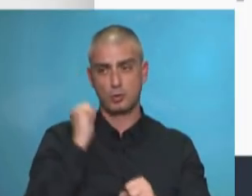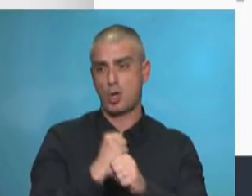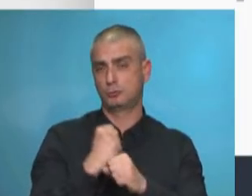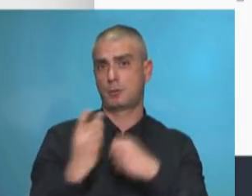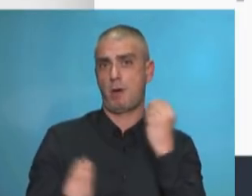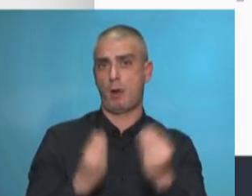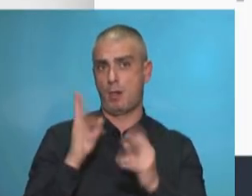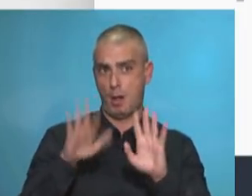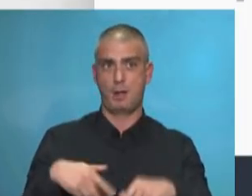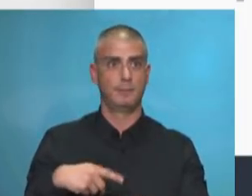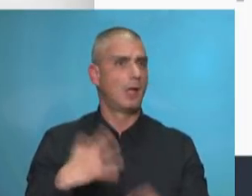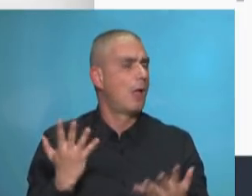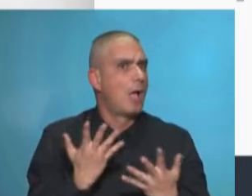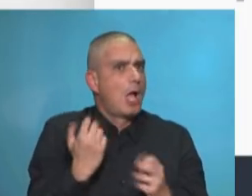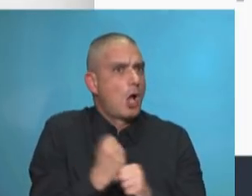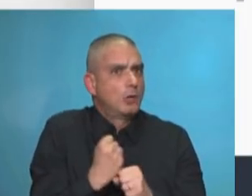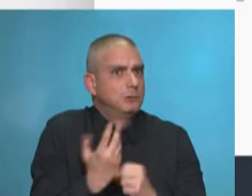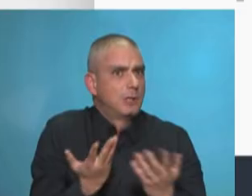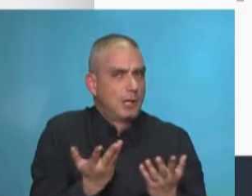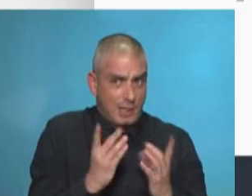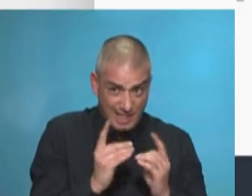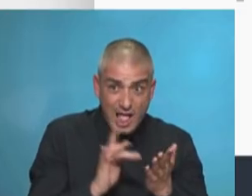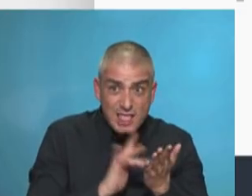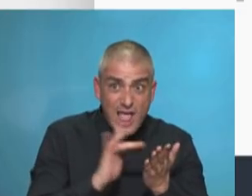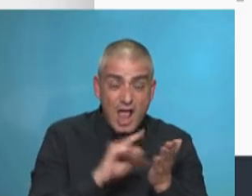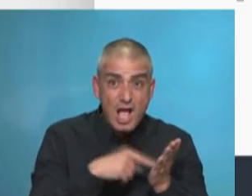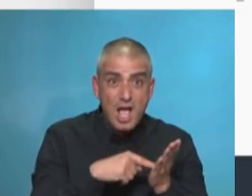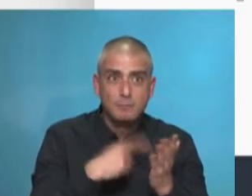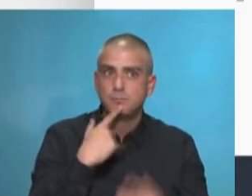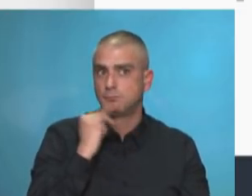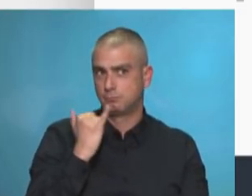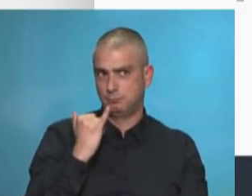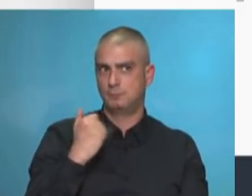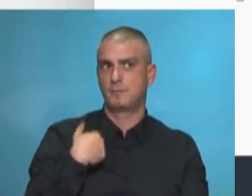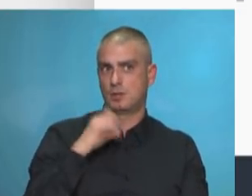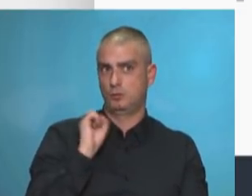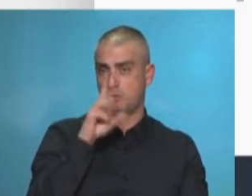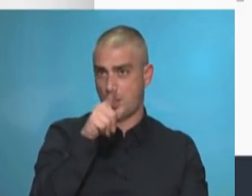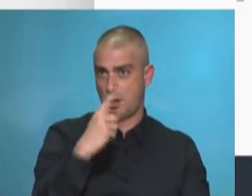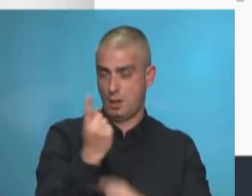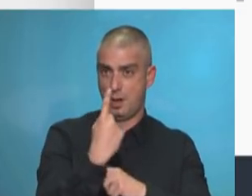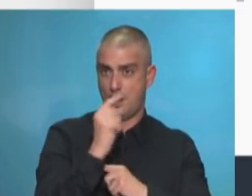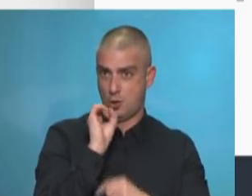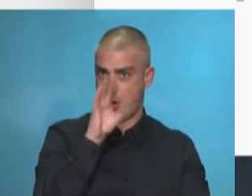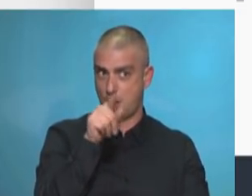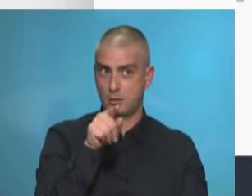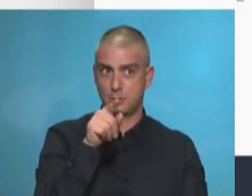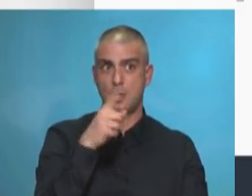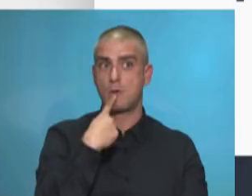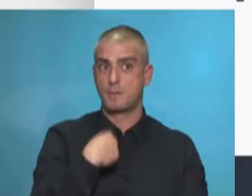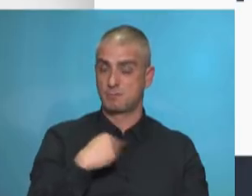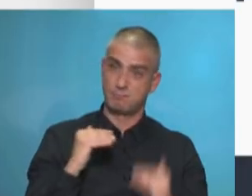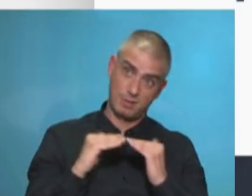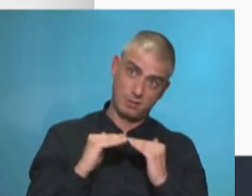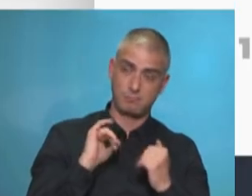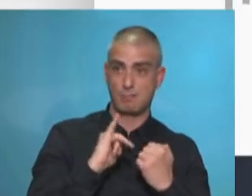מין. ואיך זה עובד? כאילו דרך הטלגרם? כן, אני שולח לך לקוח, את אומרת לי מתאים לך,